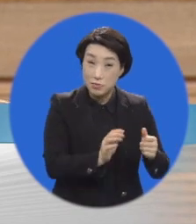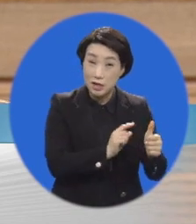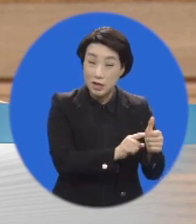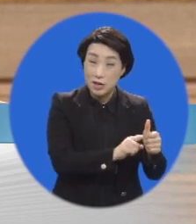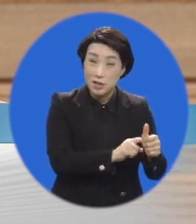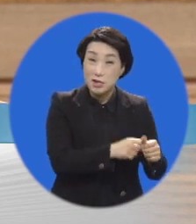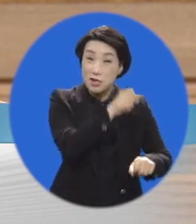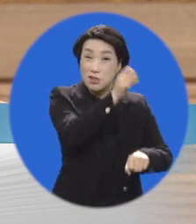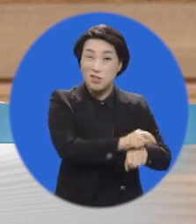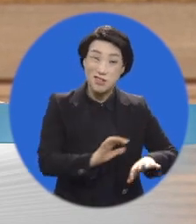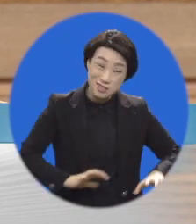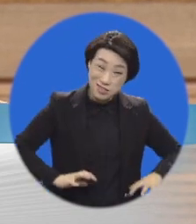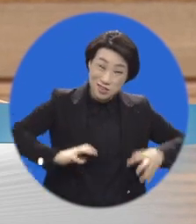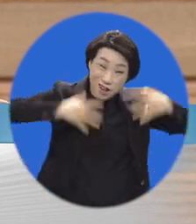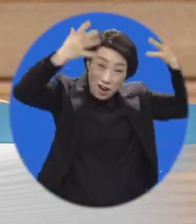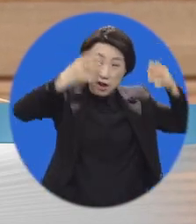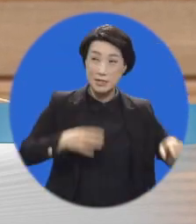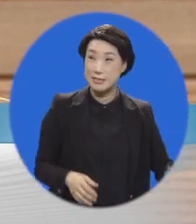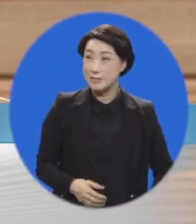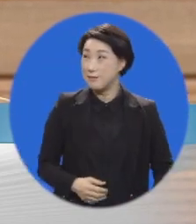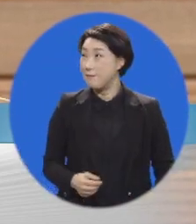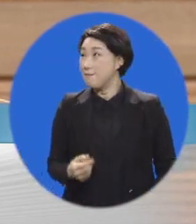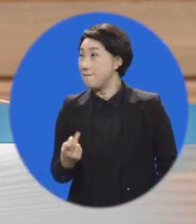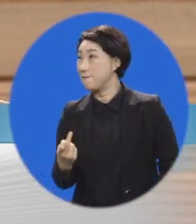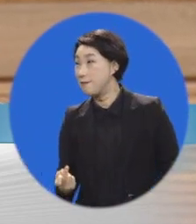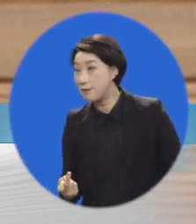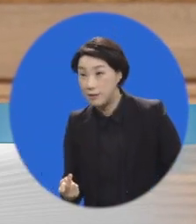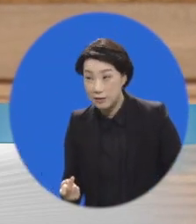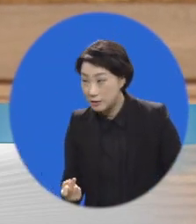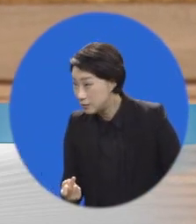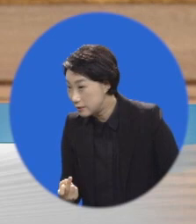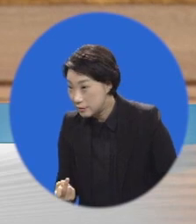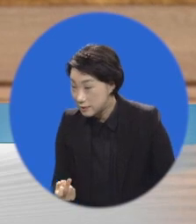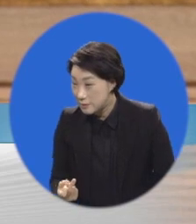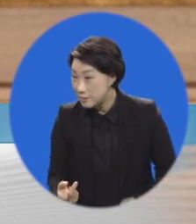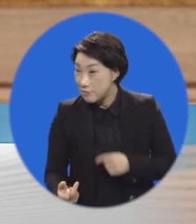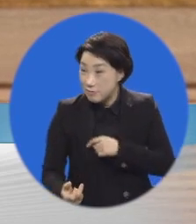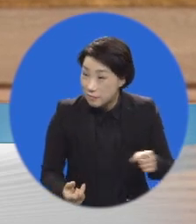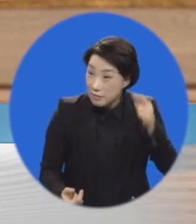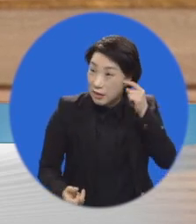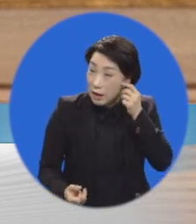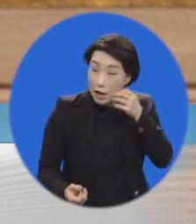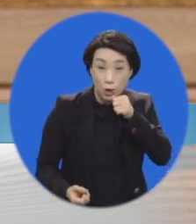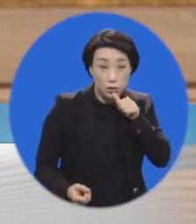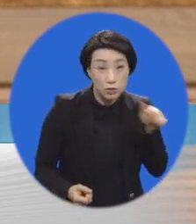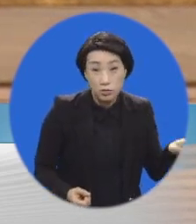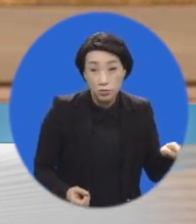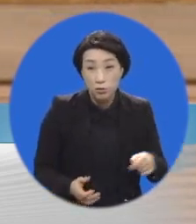성질이 대단합니까? 이놈의 새끼 막 죽여버릴 작정하고 있잖아요.